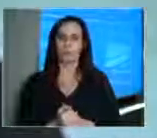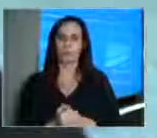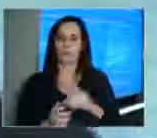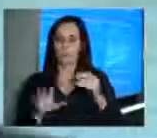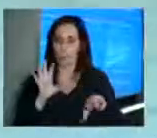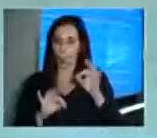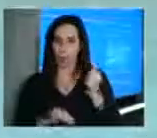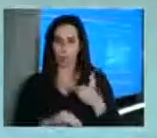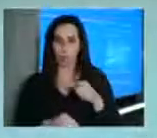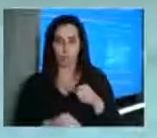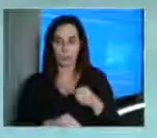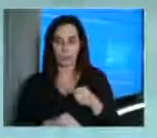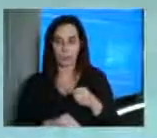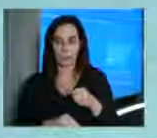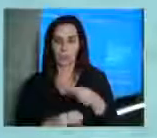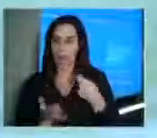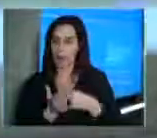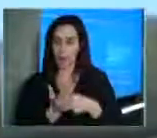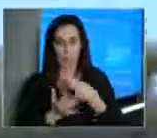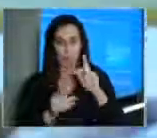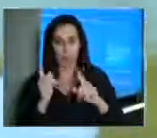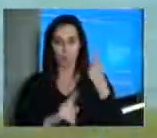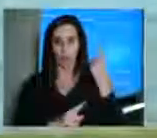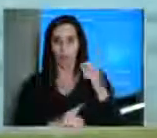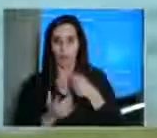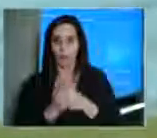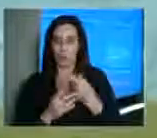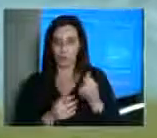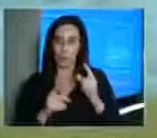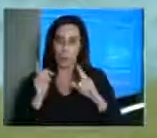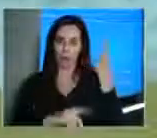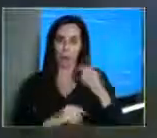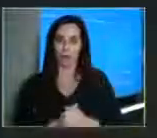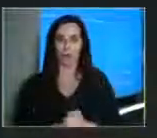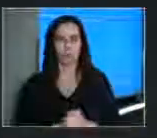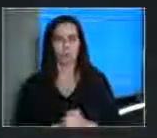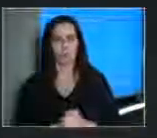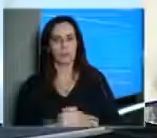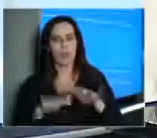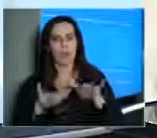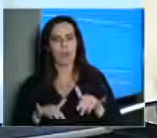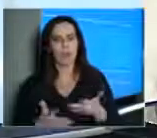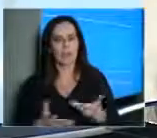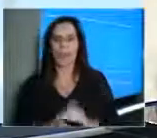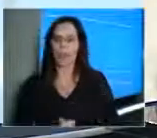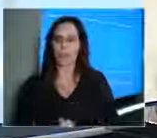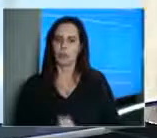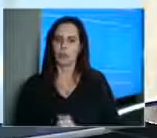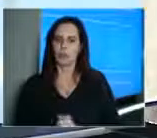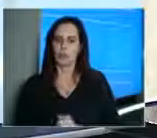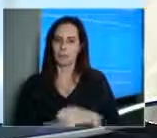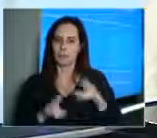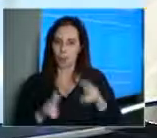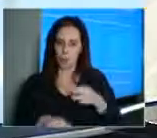את לא מצביעה כמה פעמים, הכנס הולך וגדל, עד שמגיע לסכומים יותר גדולים. והדיגיטל, העולם הדיגיטלי, יכול